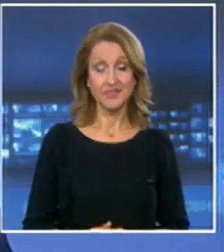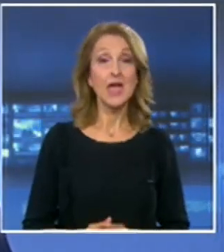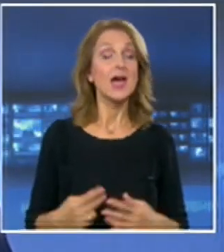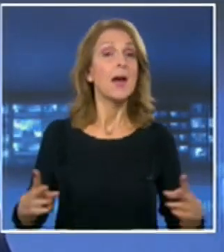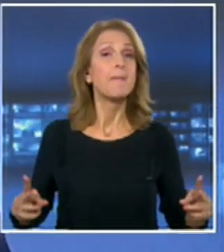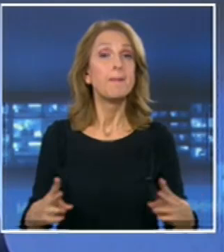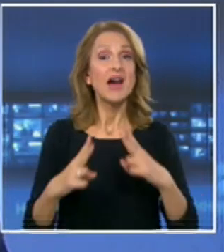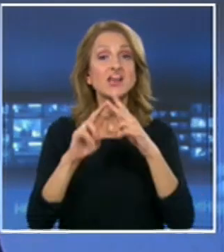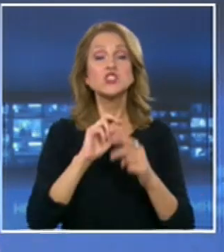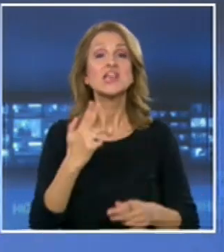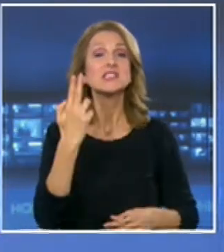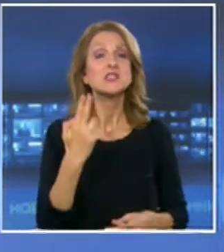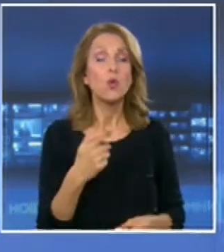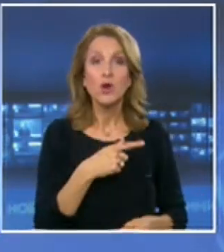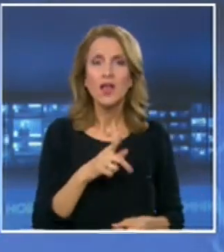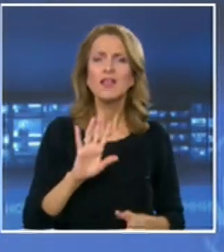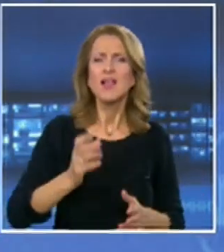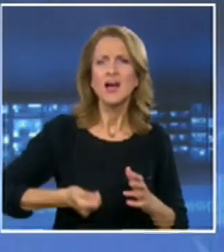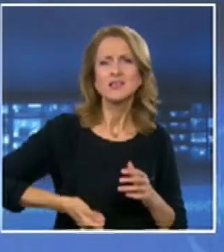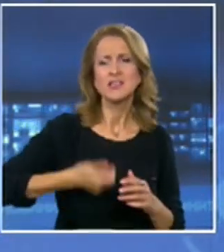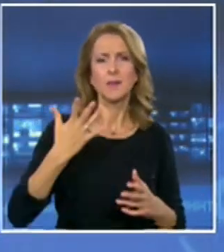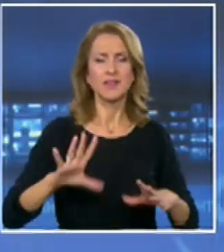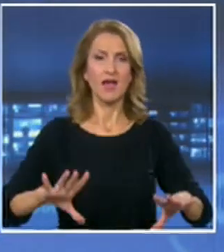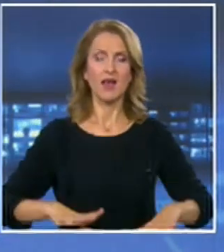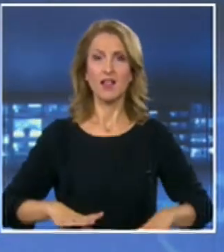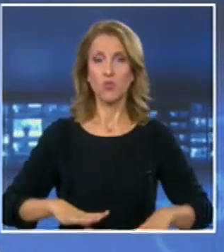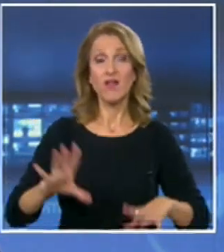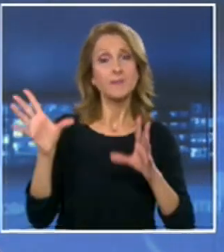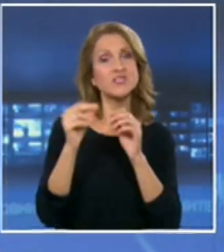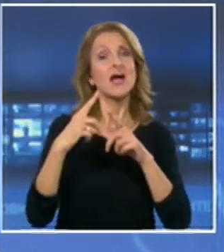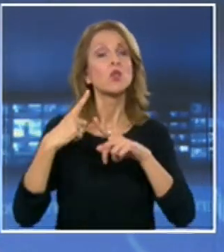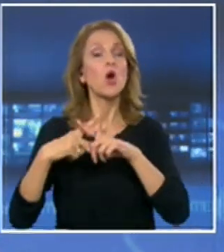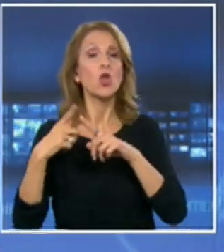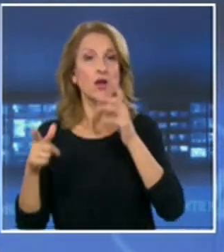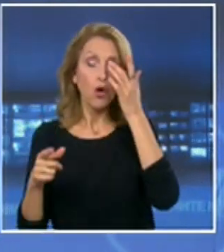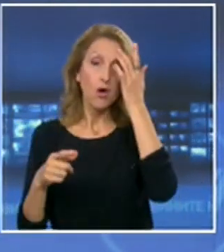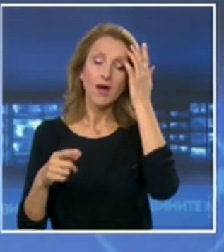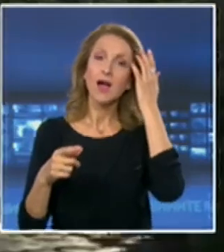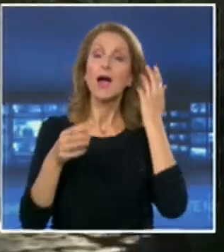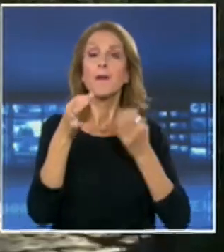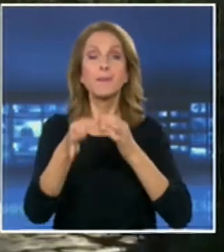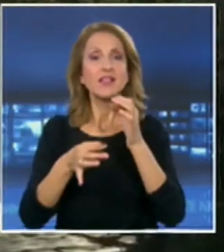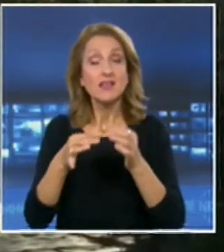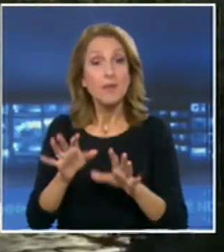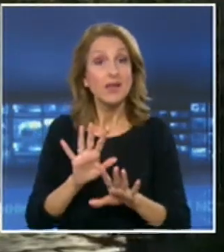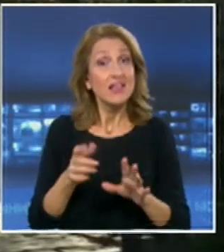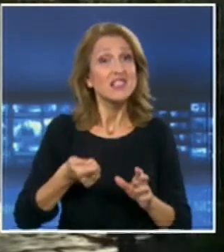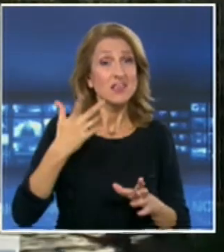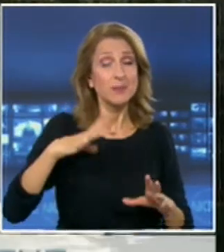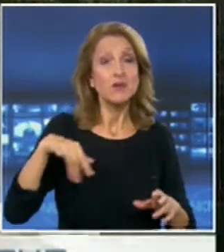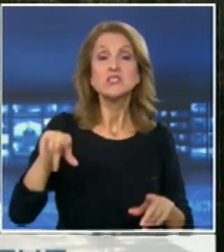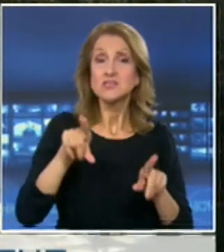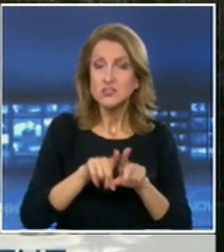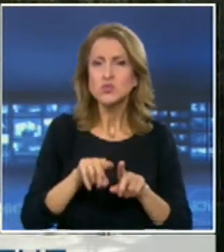Париж и Цюрих са най-скъпите градове за живеене в света, заедно с Хонг-Конг. Пандемията е засегнала цените на практически всички